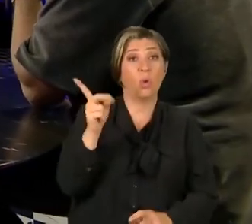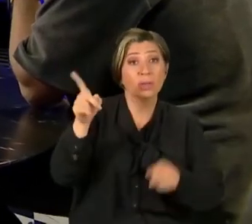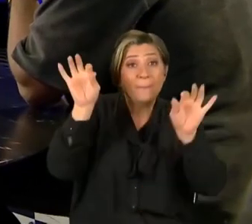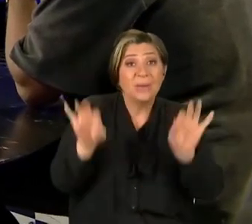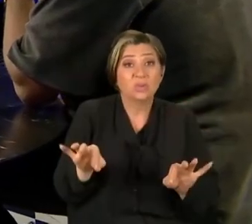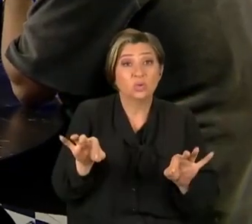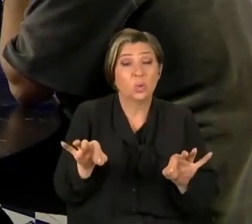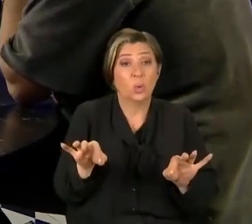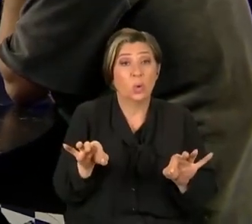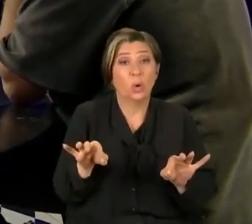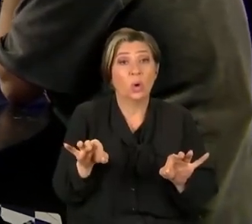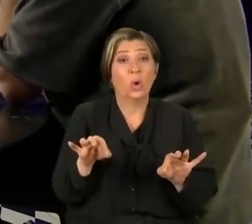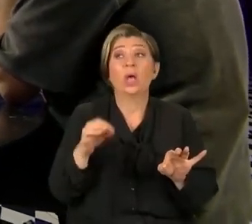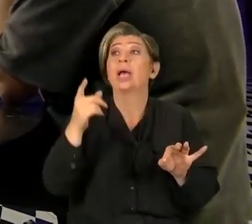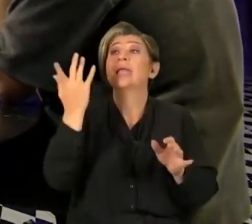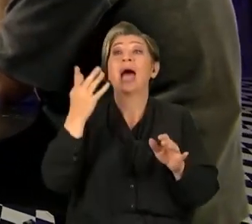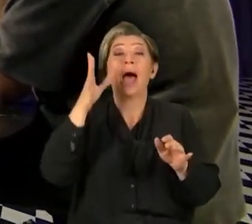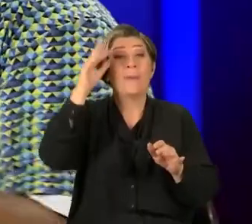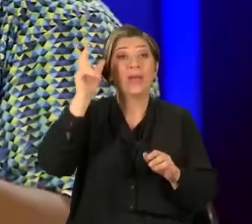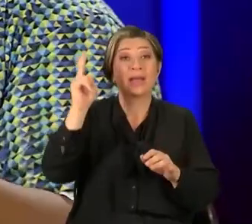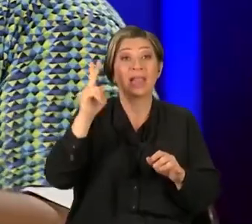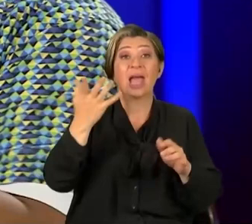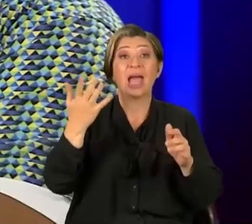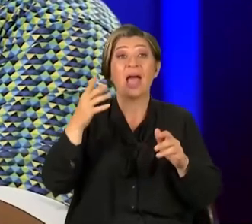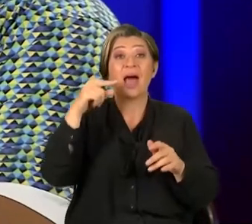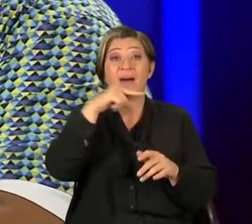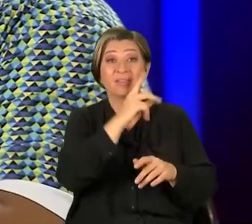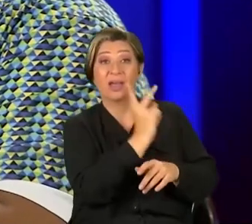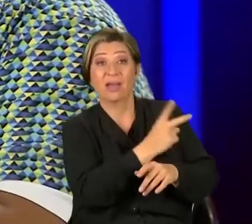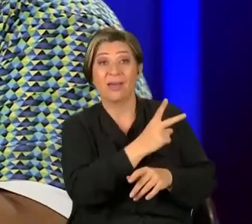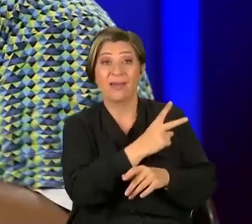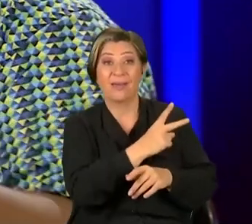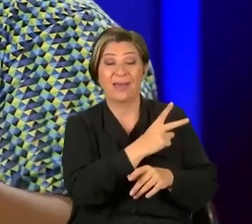başlıyor Ama aslında üretmek